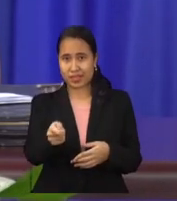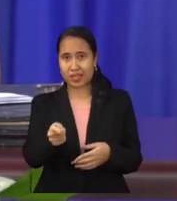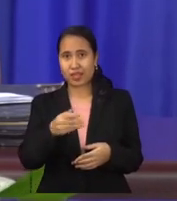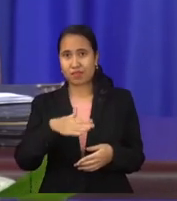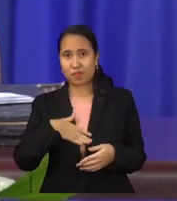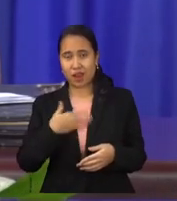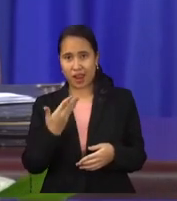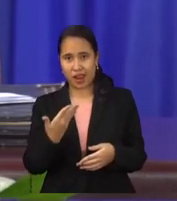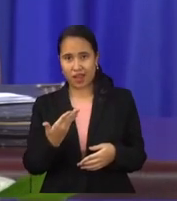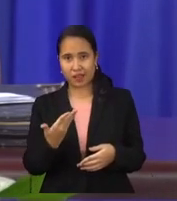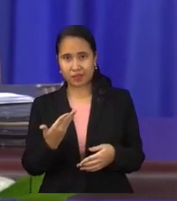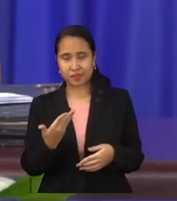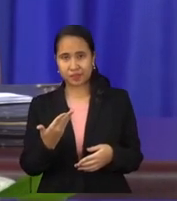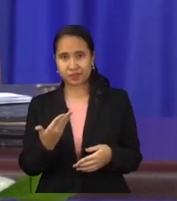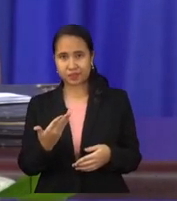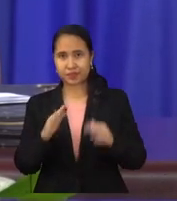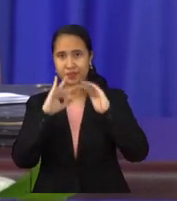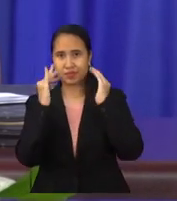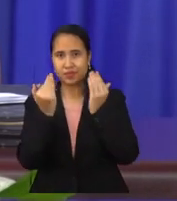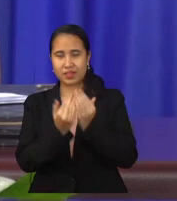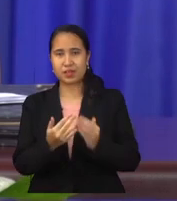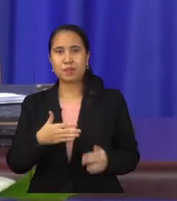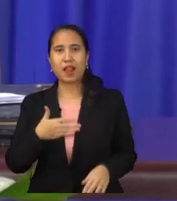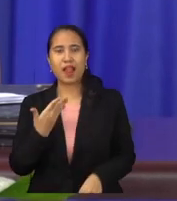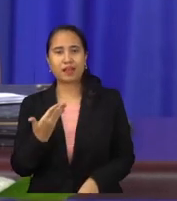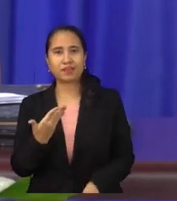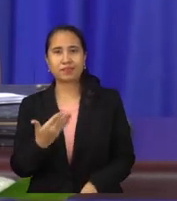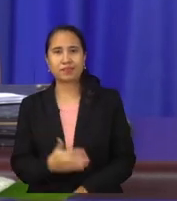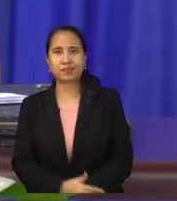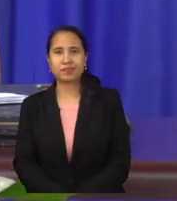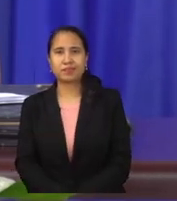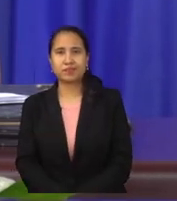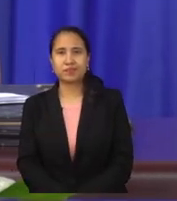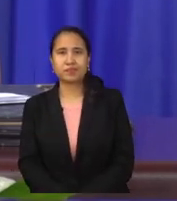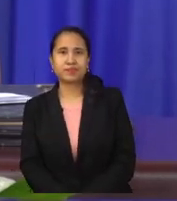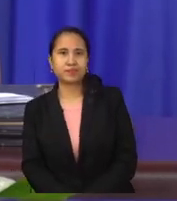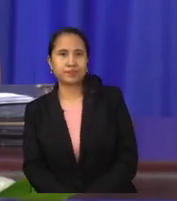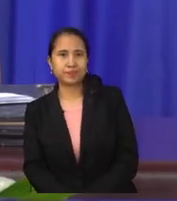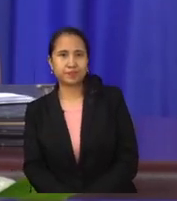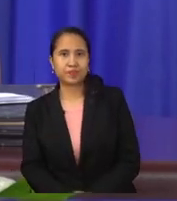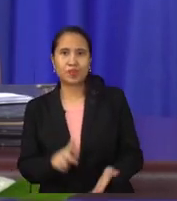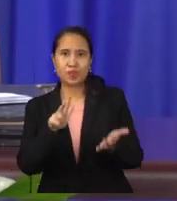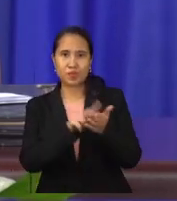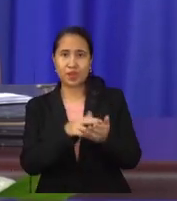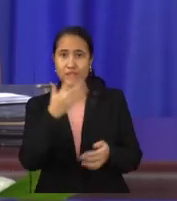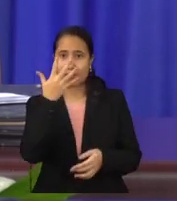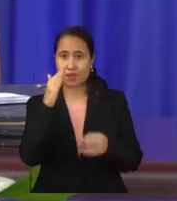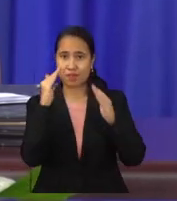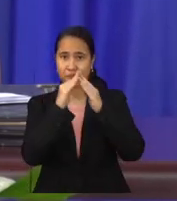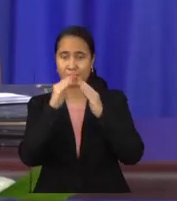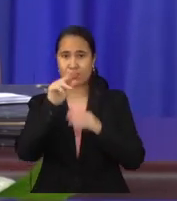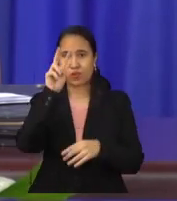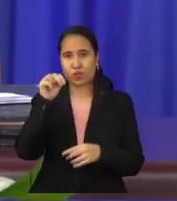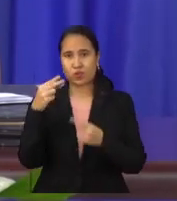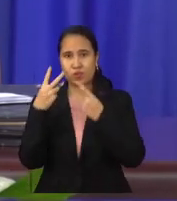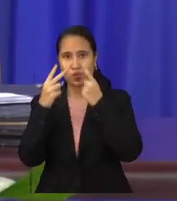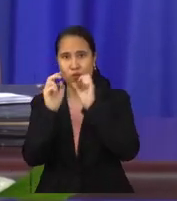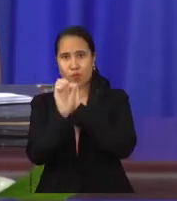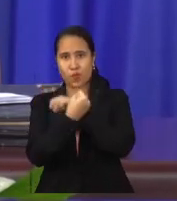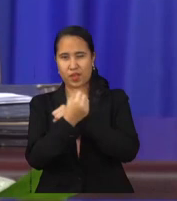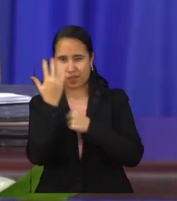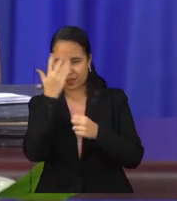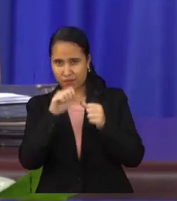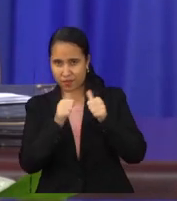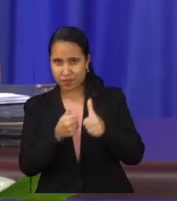belangenafweging van een dringend algemeen belang lijkt. In de wet van 5 april 2012, houden de wijziging van de